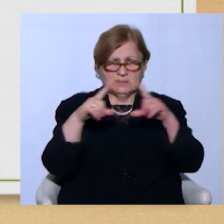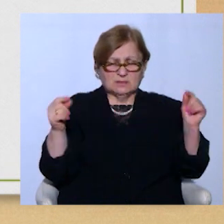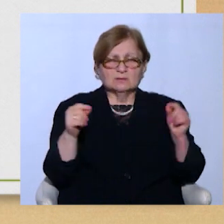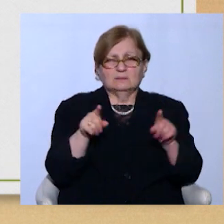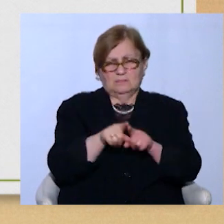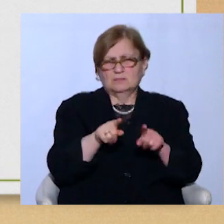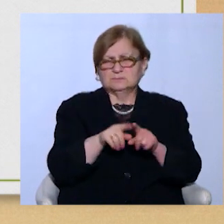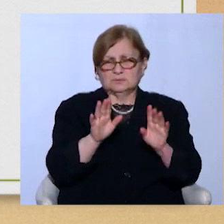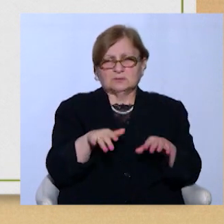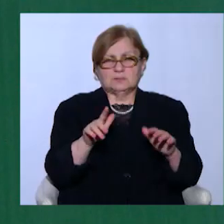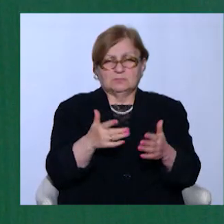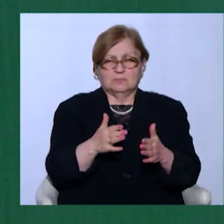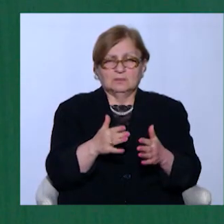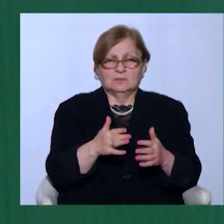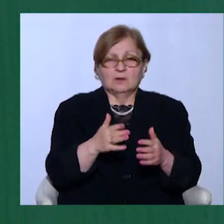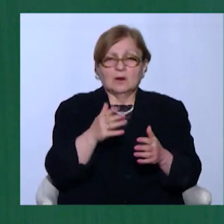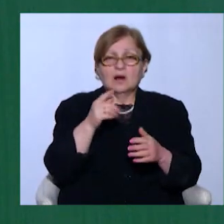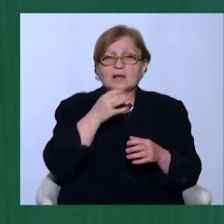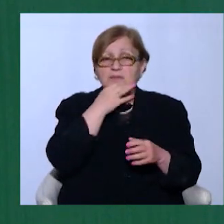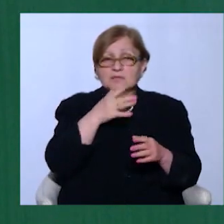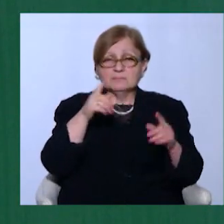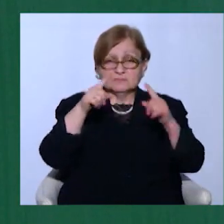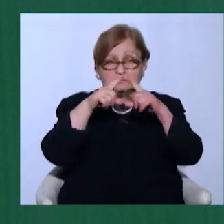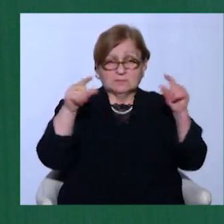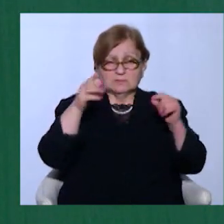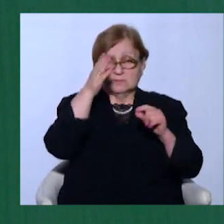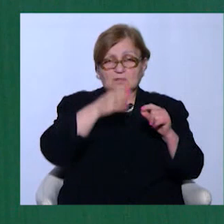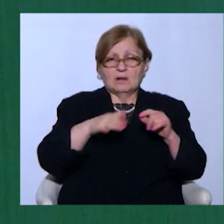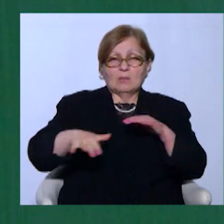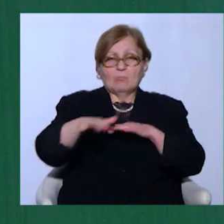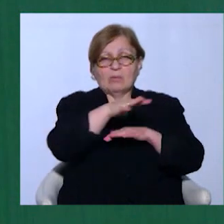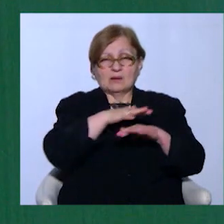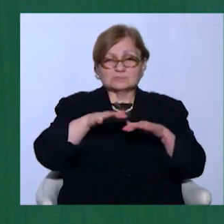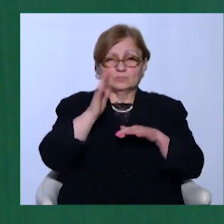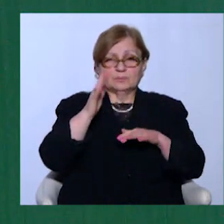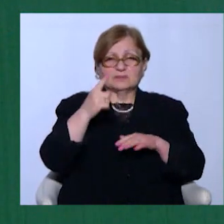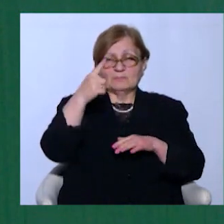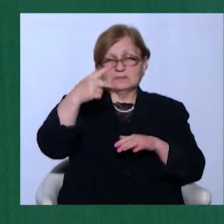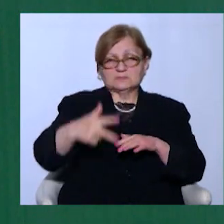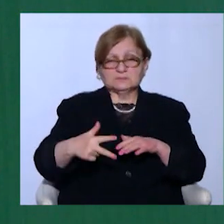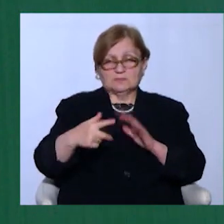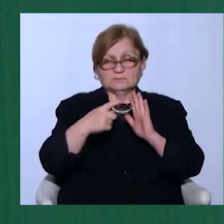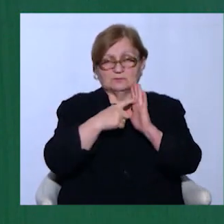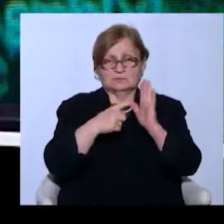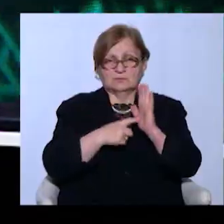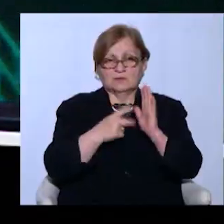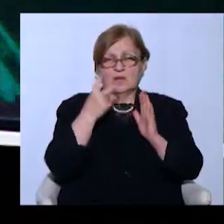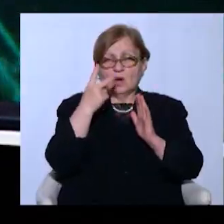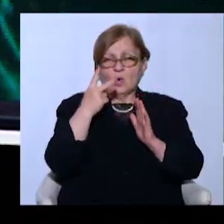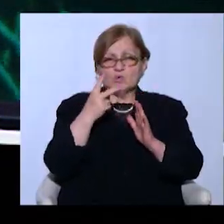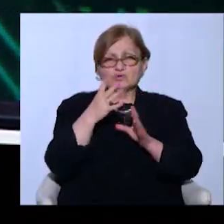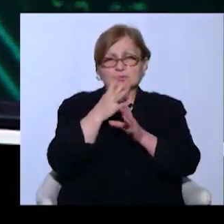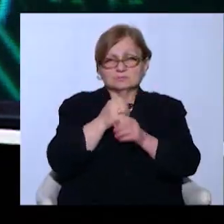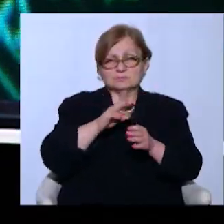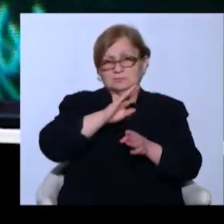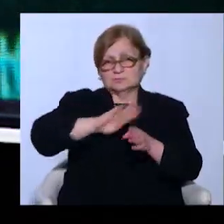ასე ხდება, რომ ნებისმიერ სამკუთხედში, რომ გავატაროთ შუახაზი, ფართობი 1:3-თან შეფარდებით გაიყოფა. ჩამოიჭრება ორჯერ პატარა